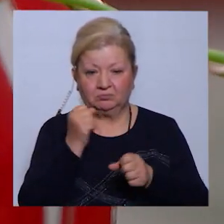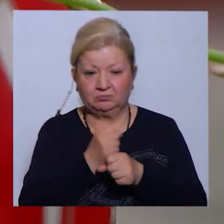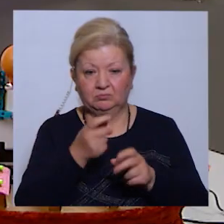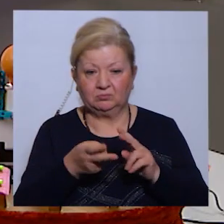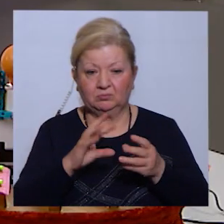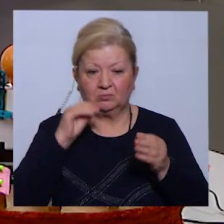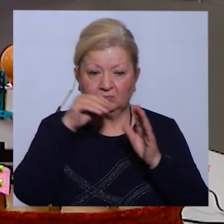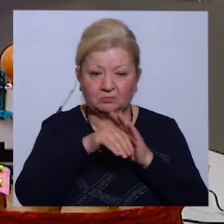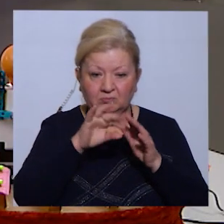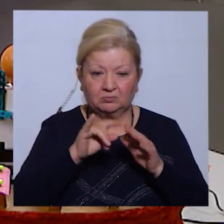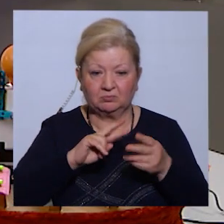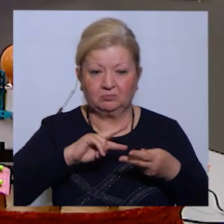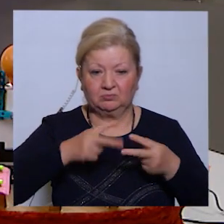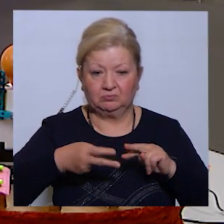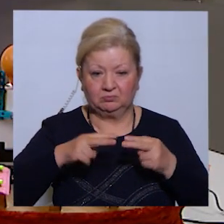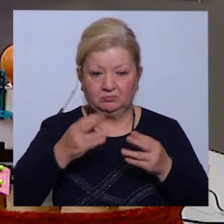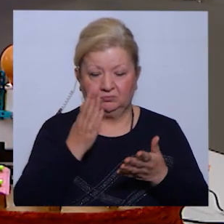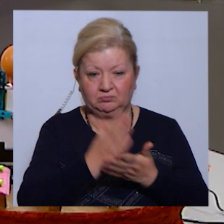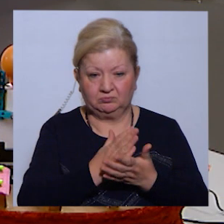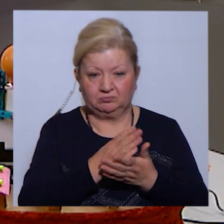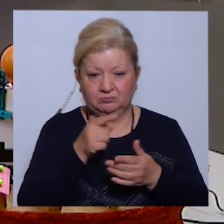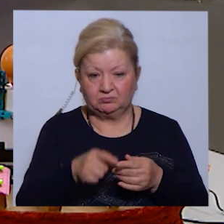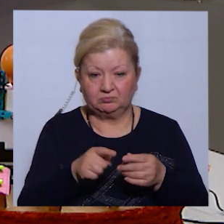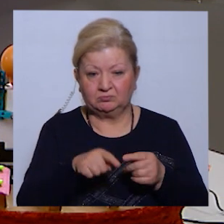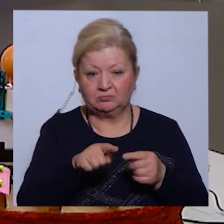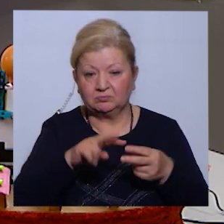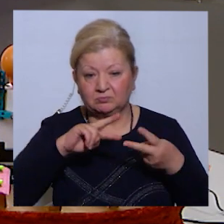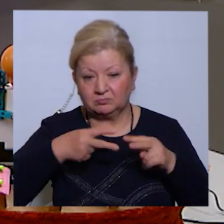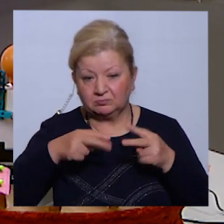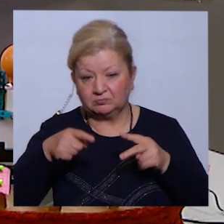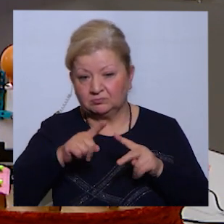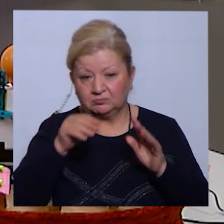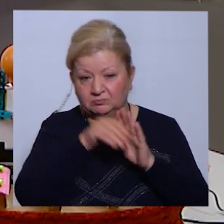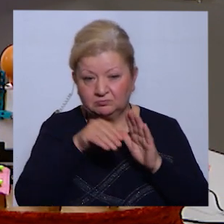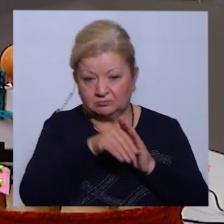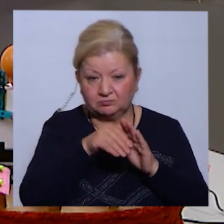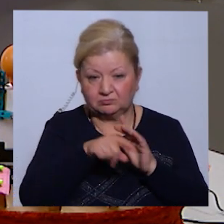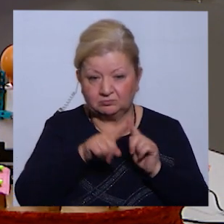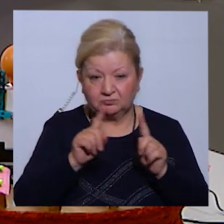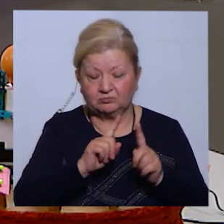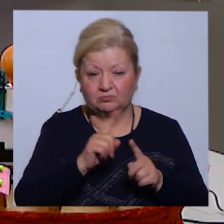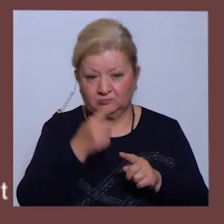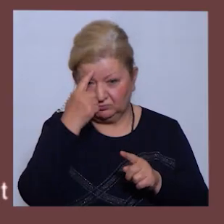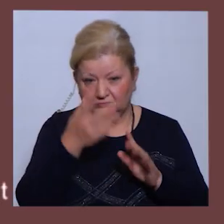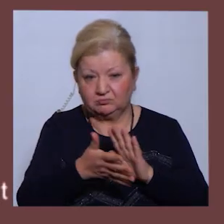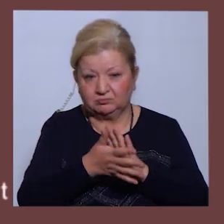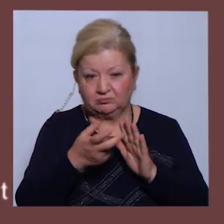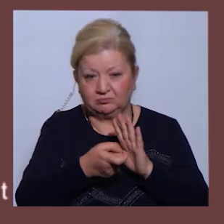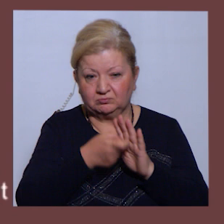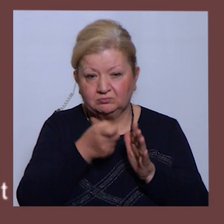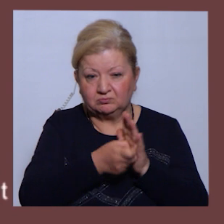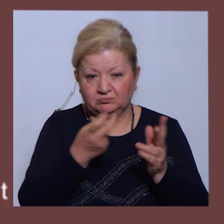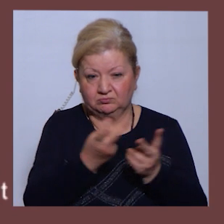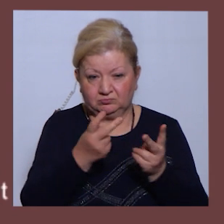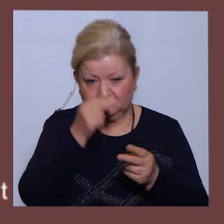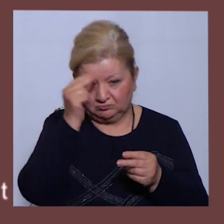ცვლილება. დანარჩენი თემა, ეს ცვლილება, ტევადობის ცვლილება რას იწვევს? ეს უნდა გავარკვიოთ. ტევადობის